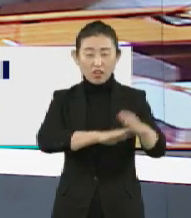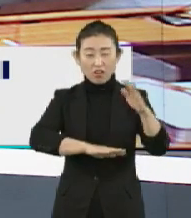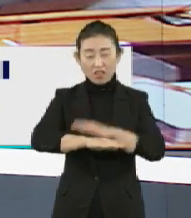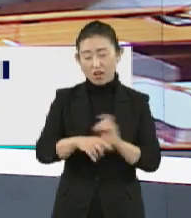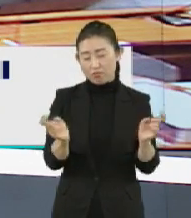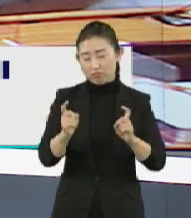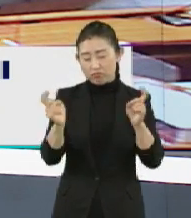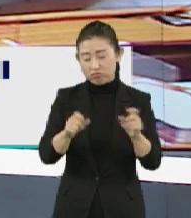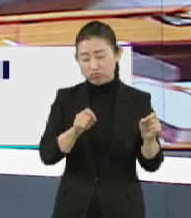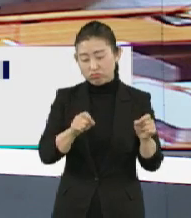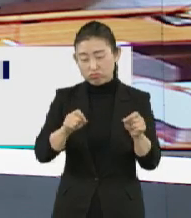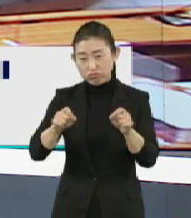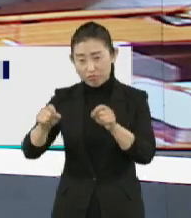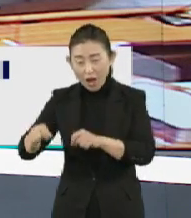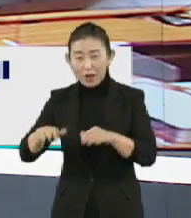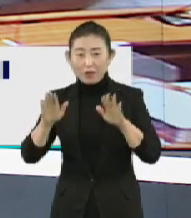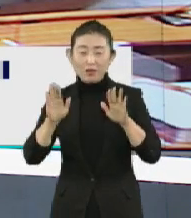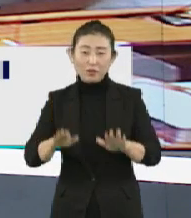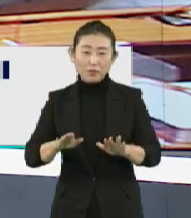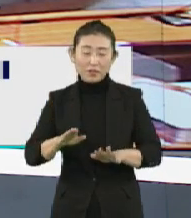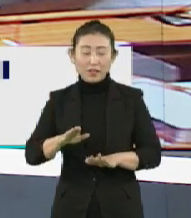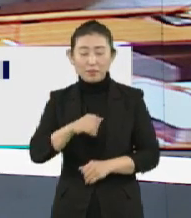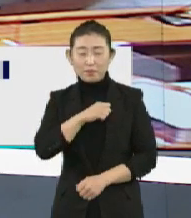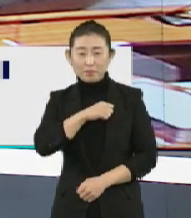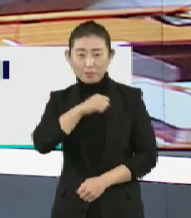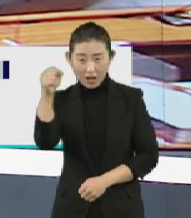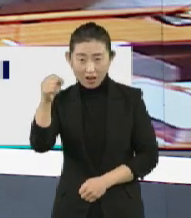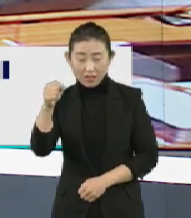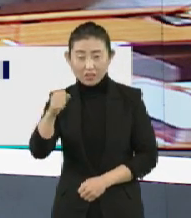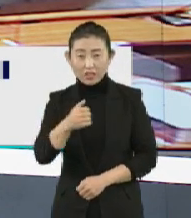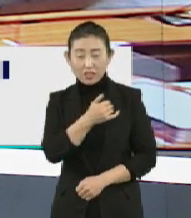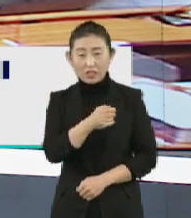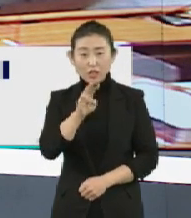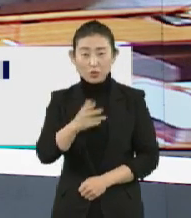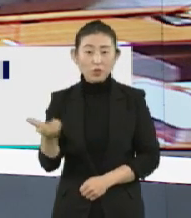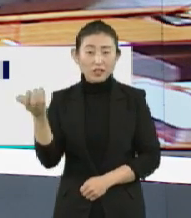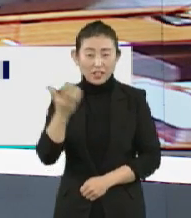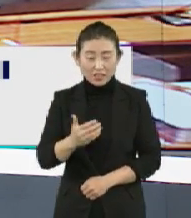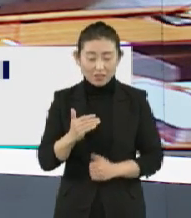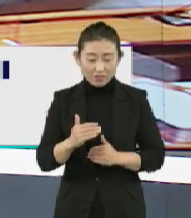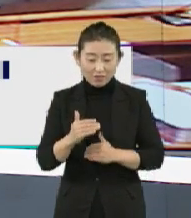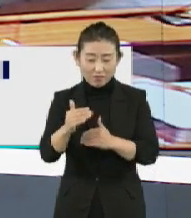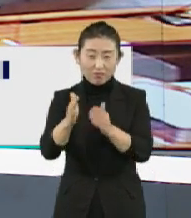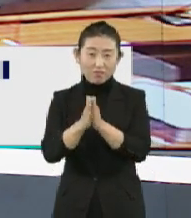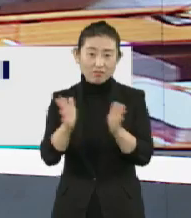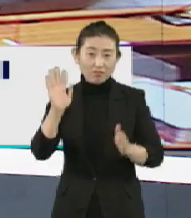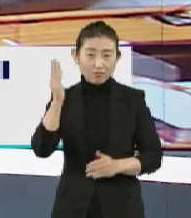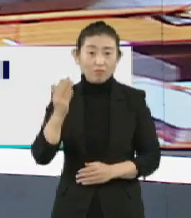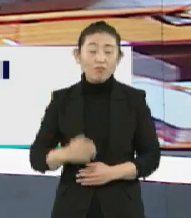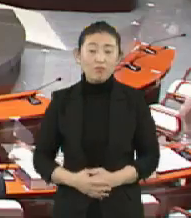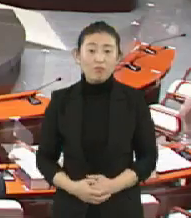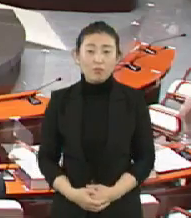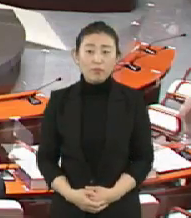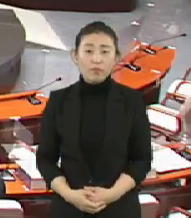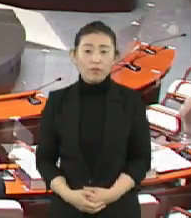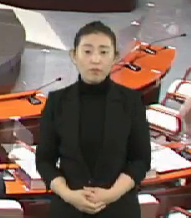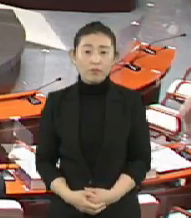대립으로 표류해온 국회의사당의 세종 이전이 본격적으로 시작된 겁니다. 강진원 기자입니다.